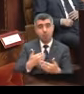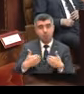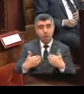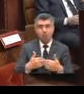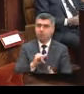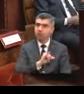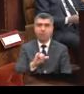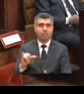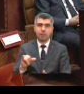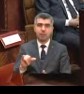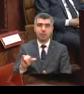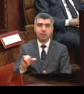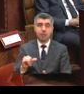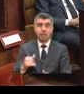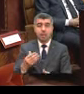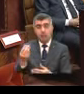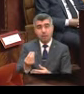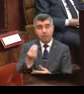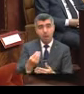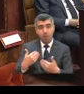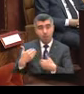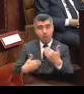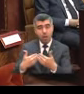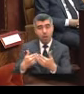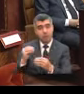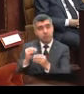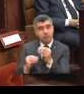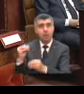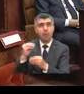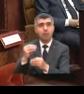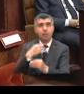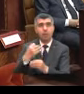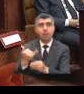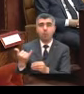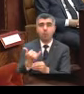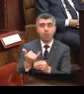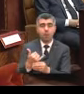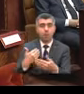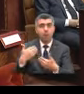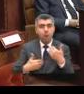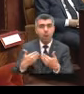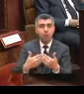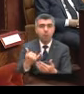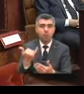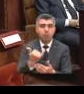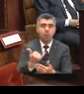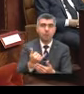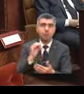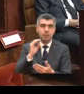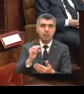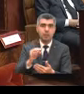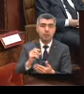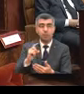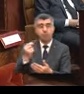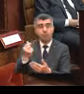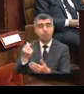شي بلاد. هاد الطفل، لأن الإعاقة أنتم كتعرفوا السيدة الوزيرة أكثر من أي واحد بأن الإعاقة هي كلفة تتطلب